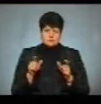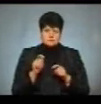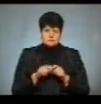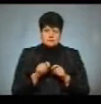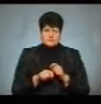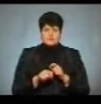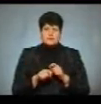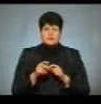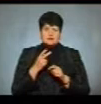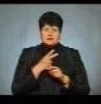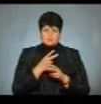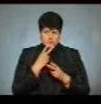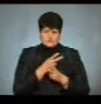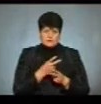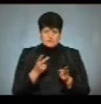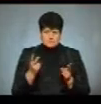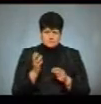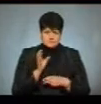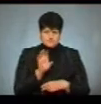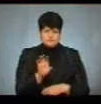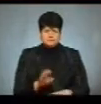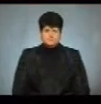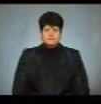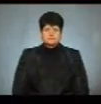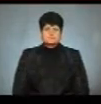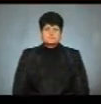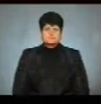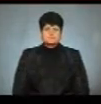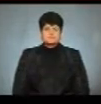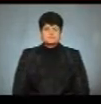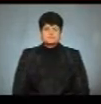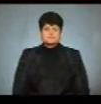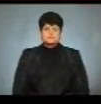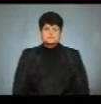колега Любов Гадомська. Пропоную переглянути її відеоматеріал.